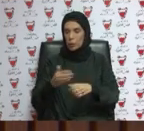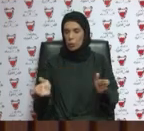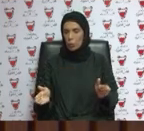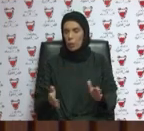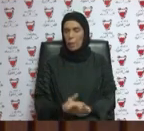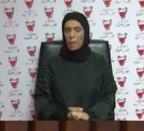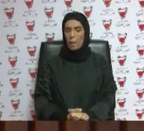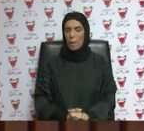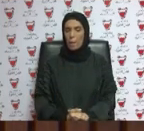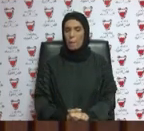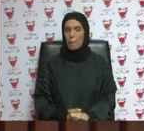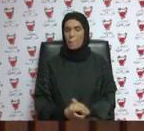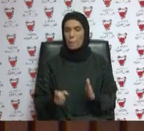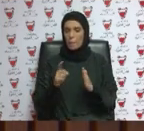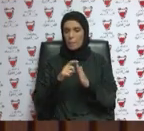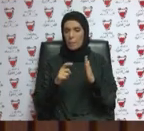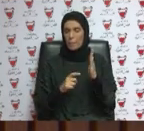فمع هذا التشريع